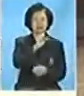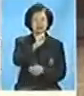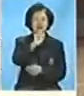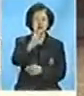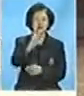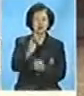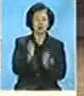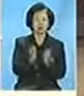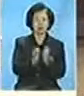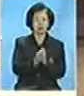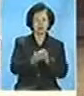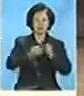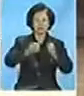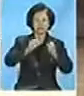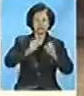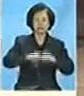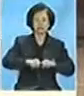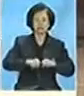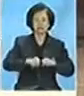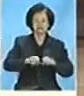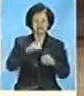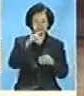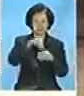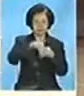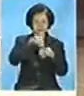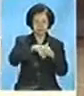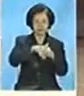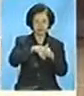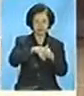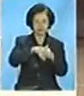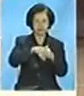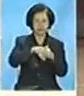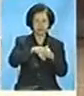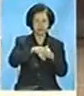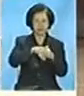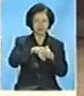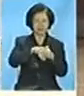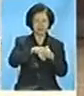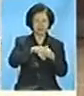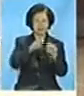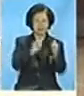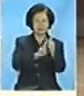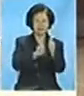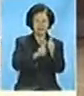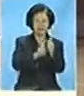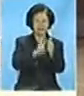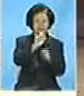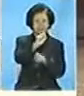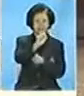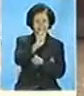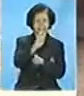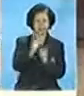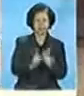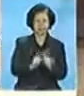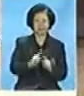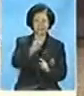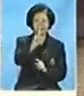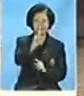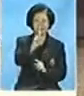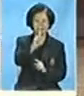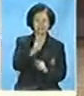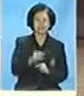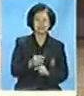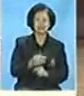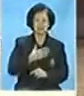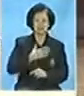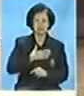ดสินใจในการเลือกตั้งประธานรองประธานวุฒิสภาคนที่หนึ่งก่อนอื่นนะครับผม